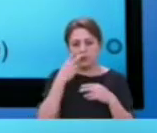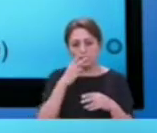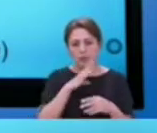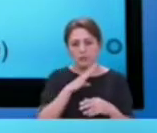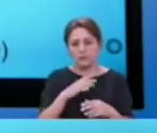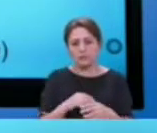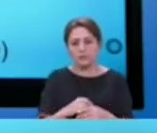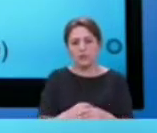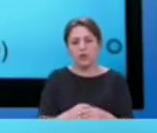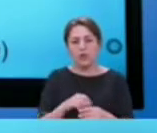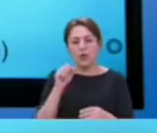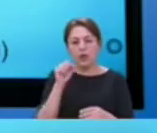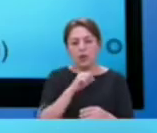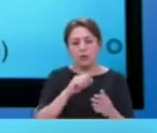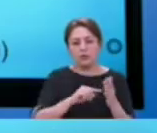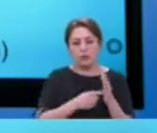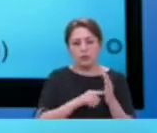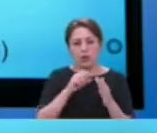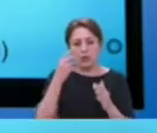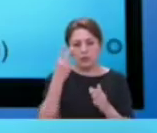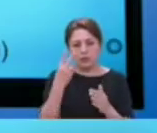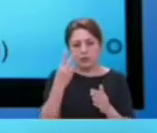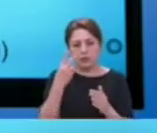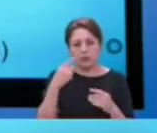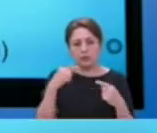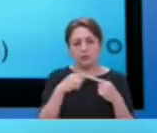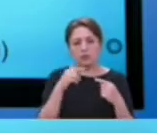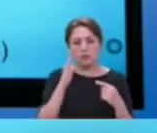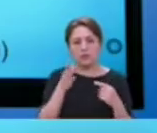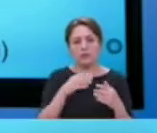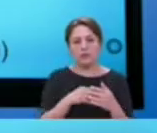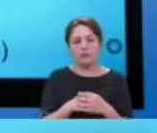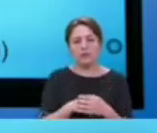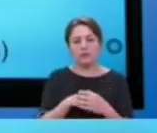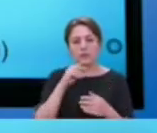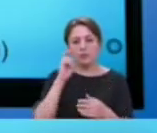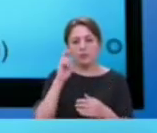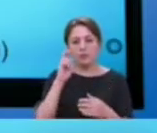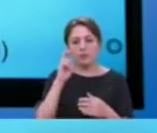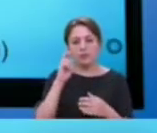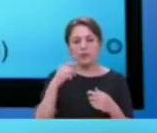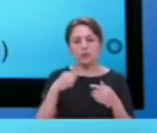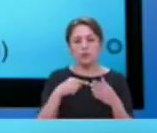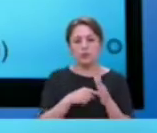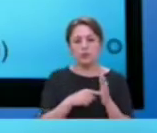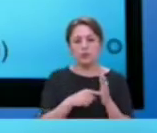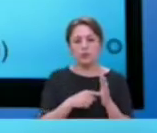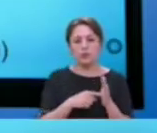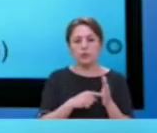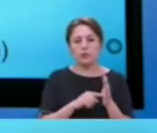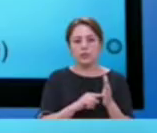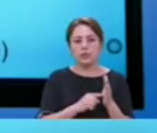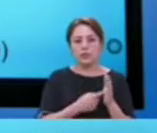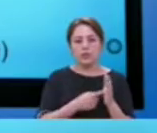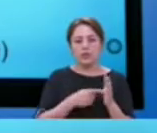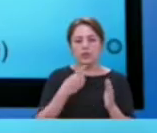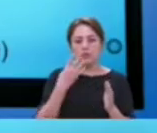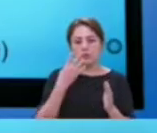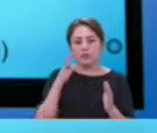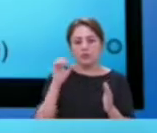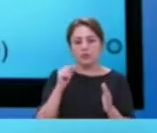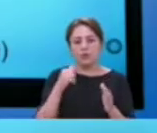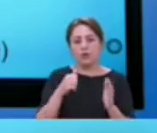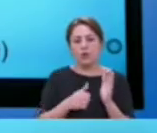beryapsizmi? A nuqtaga 2 to'g'ri keladi. B nuqtagacha, xo'sh, 4 va 6